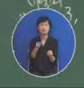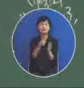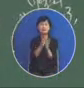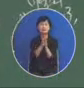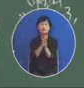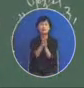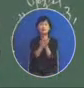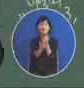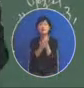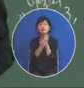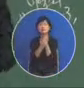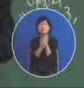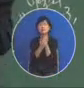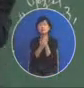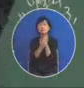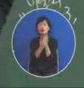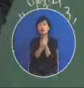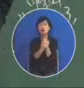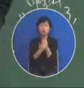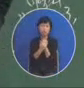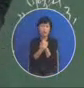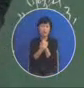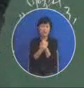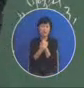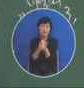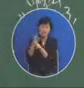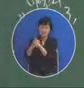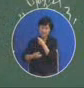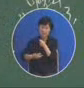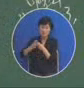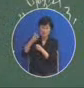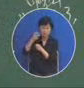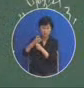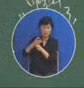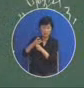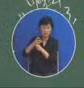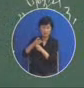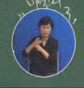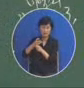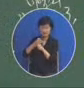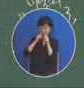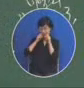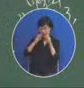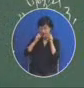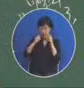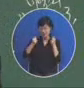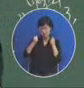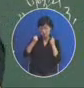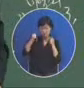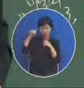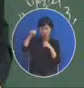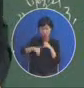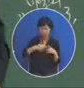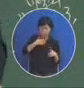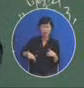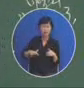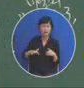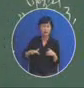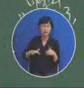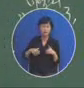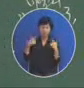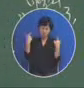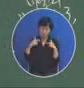제가 30년 동안을 하루도 빠짐없이 하나도 힘 빠지지 않고 뛰었어요. And it was by that background that I was able